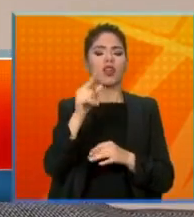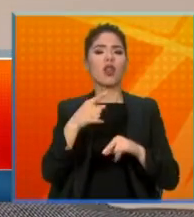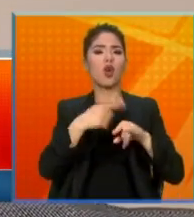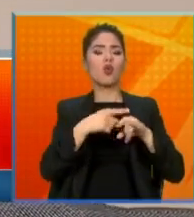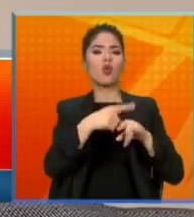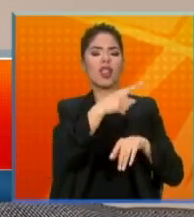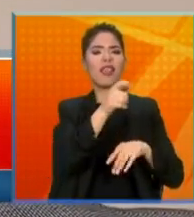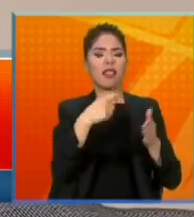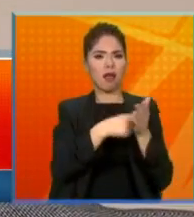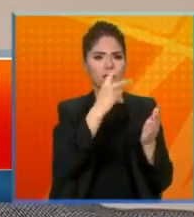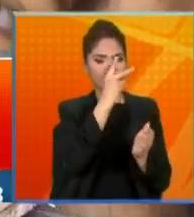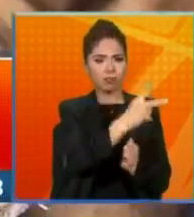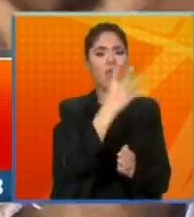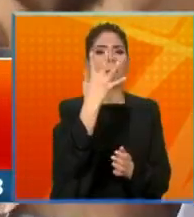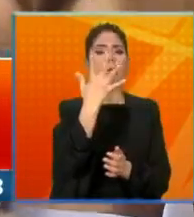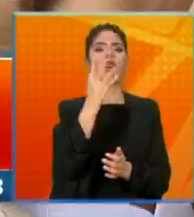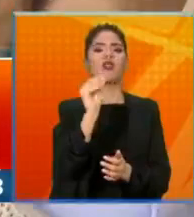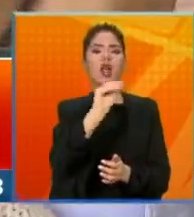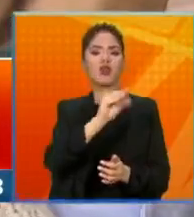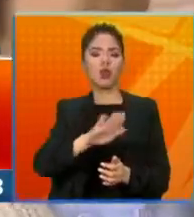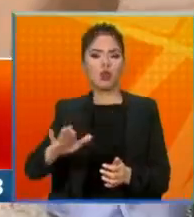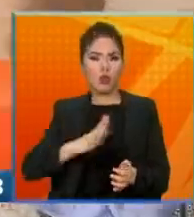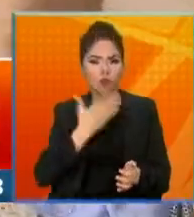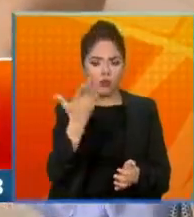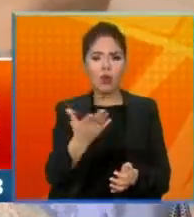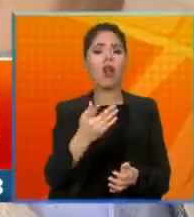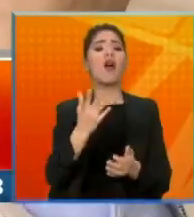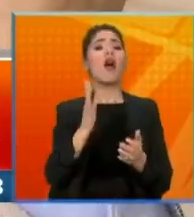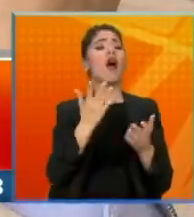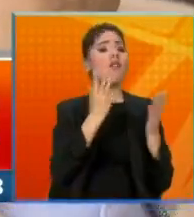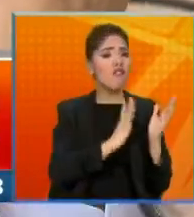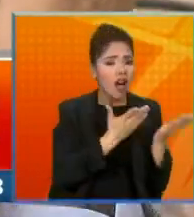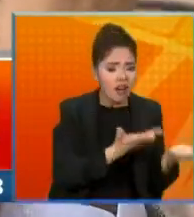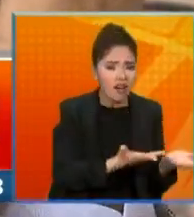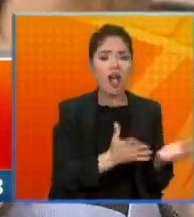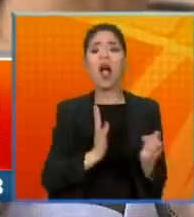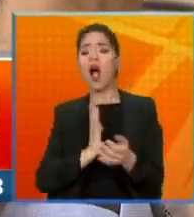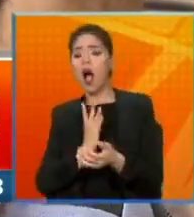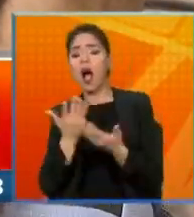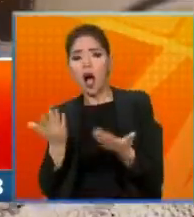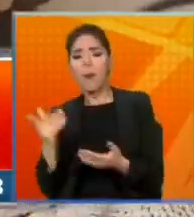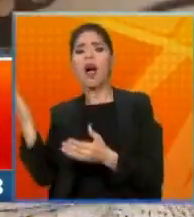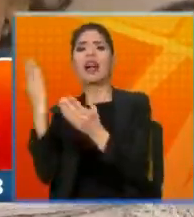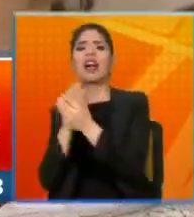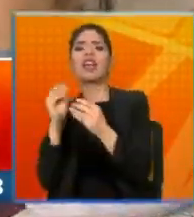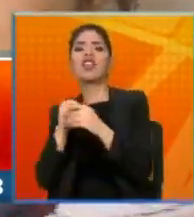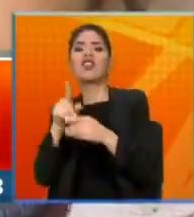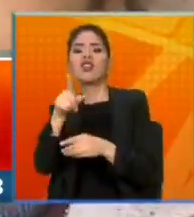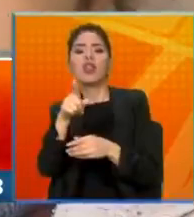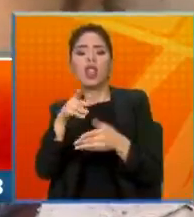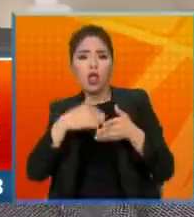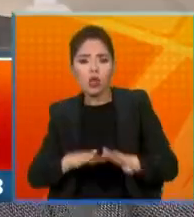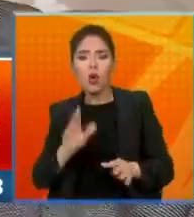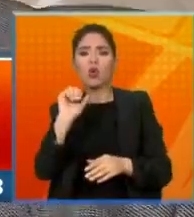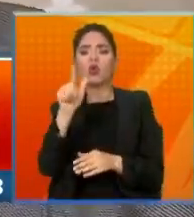Hüseyin Dükşen, beş çocuk babası. Aslında var ama yok. Daha doğrusu kayıtlarda yok. Doğduğu günden beri yani